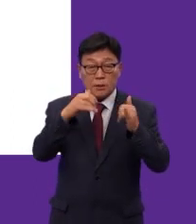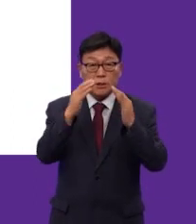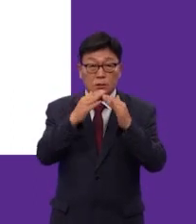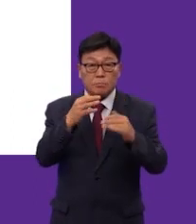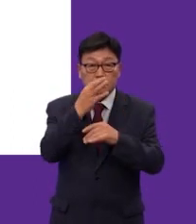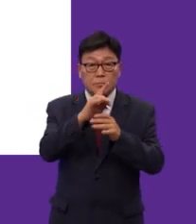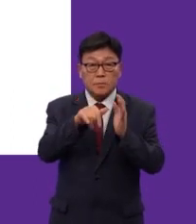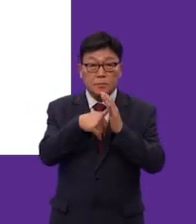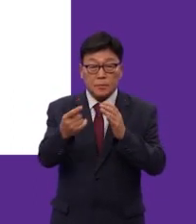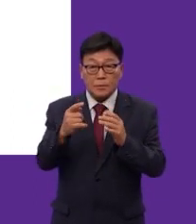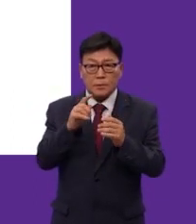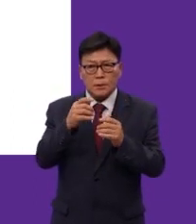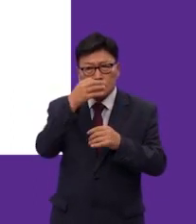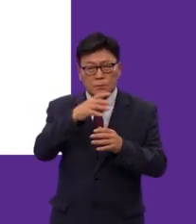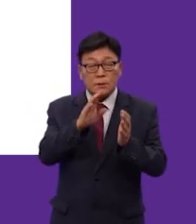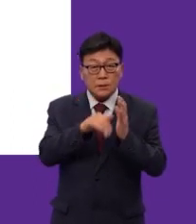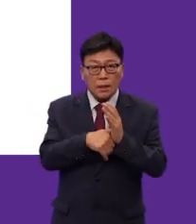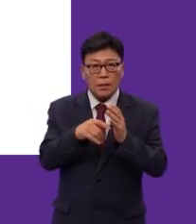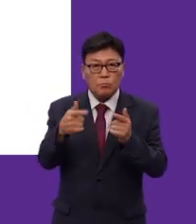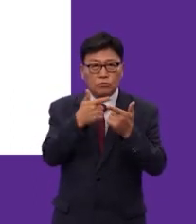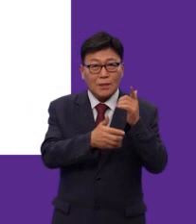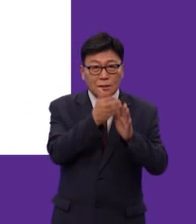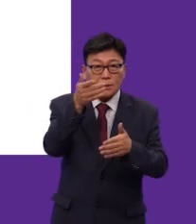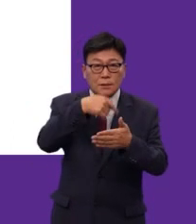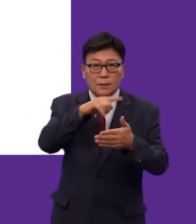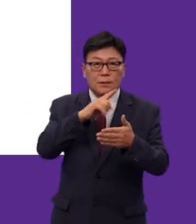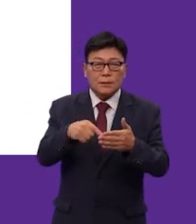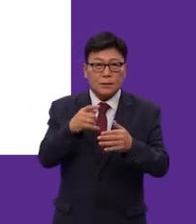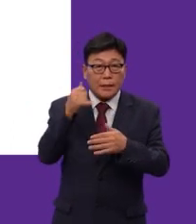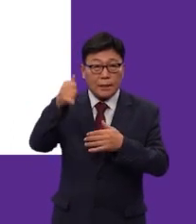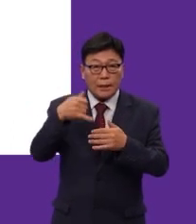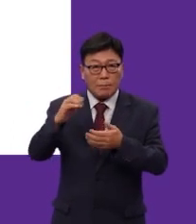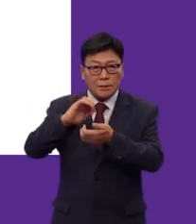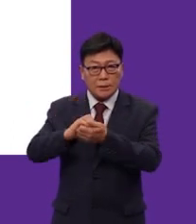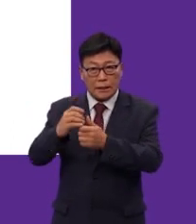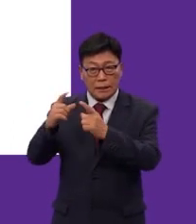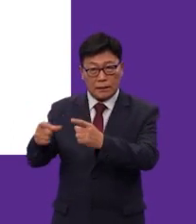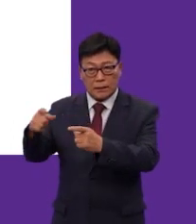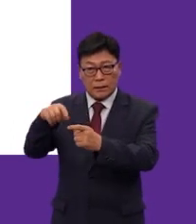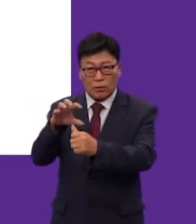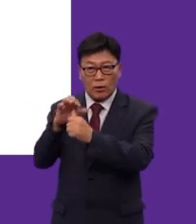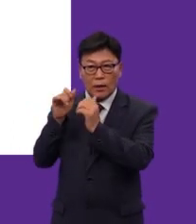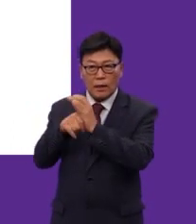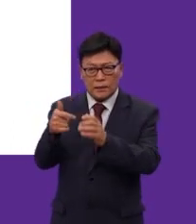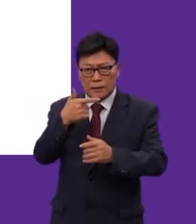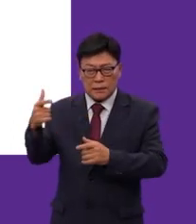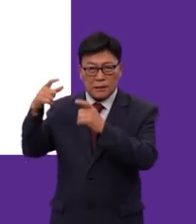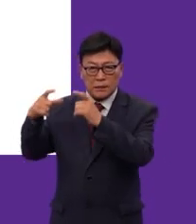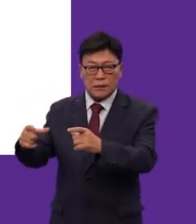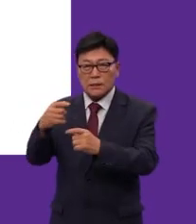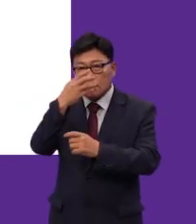주거용 부동산 제공이 힘들 경우에는 부산시 내 개발 제한 구역을 활용해서 대단지 형태의